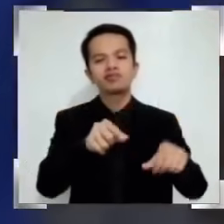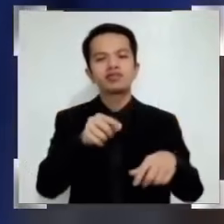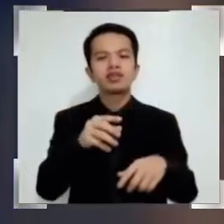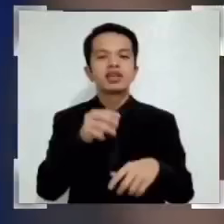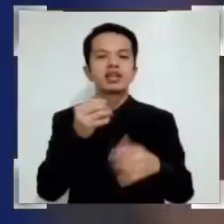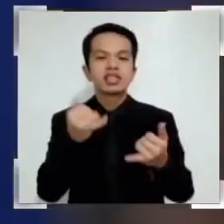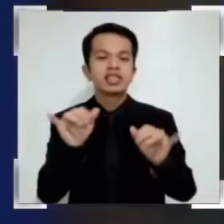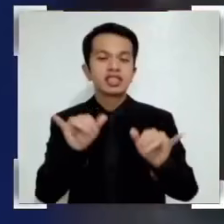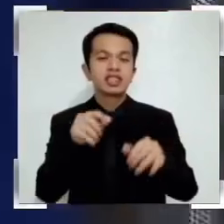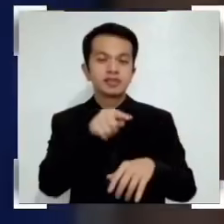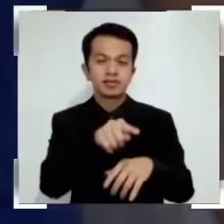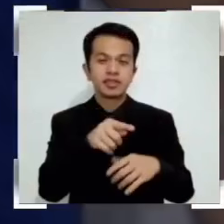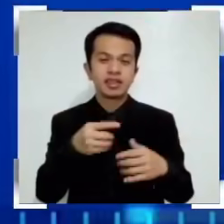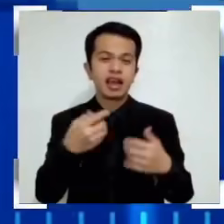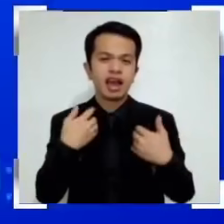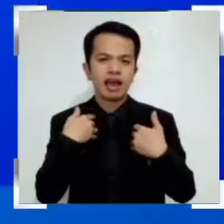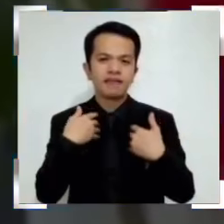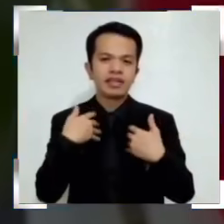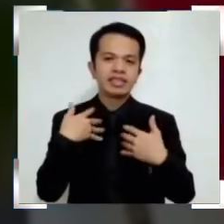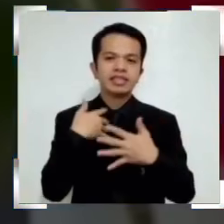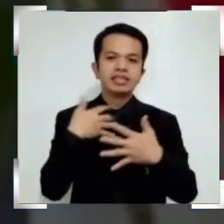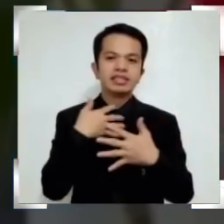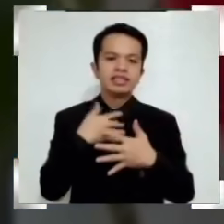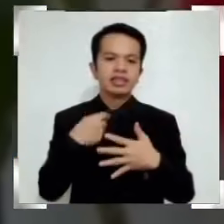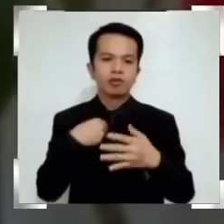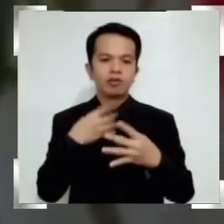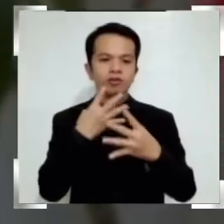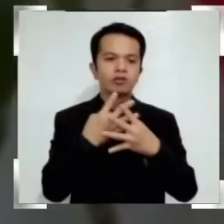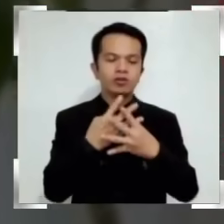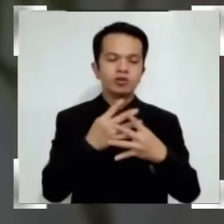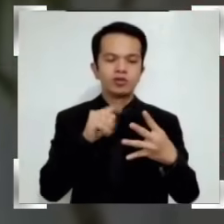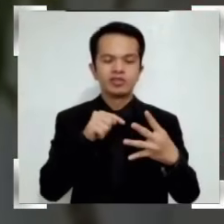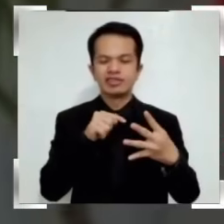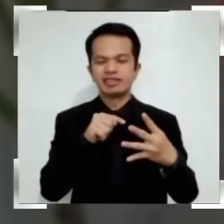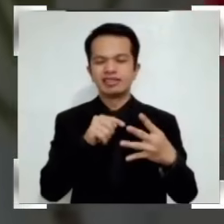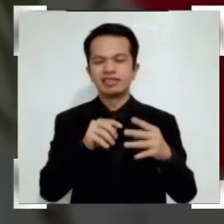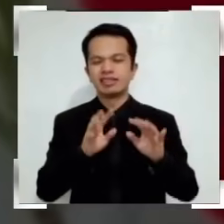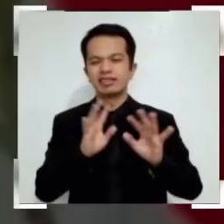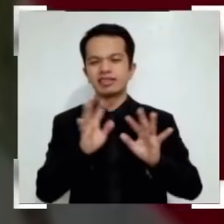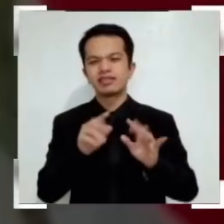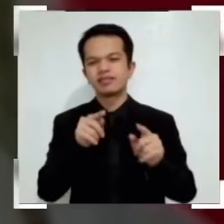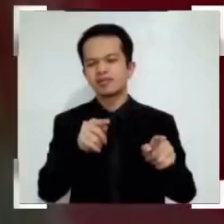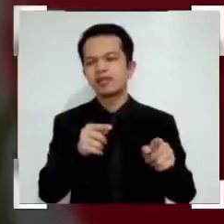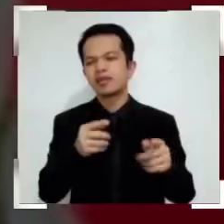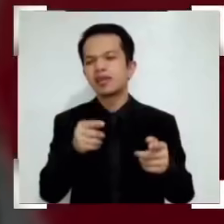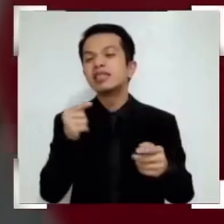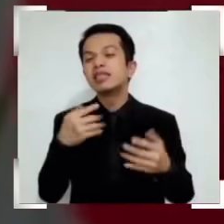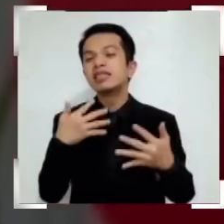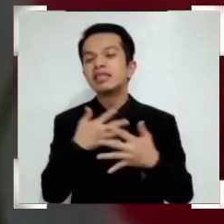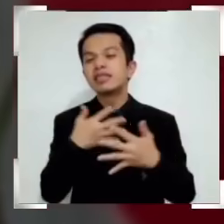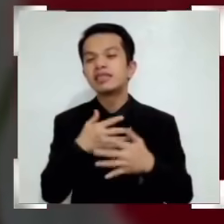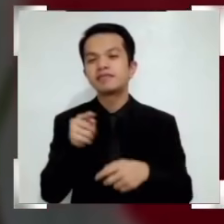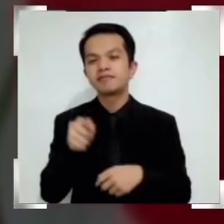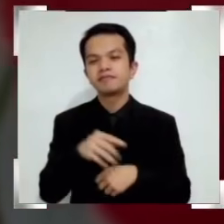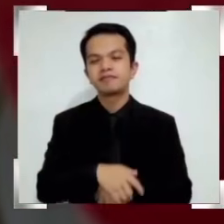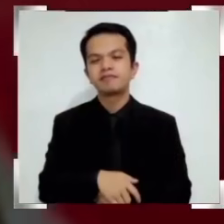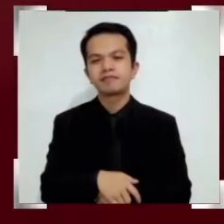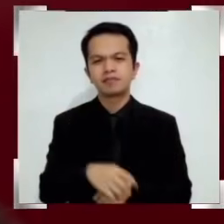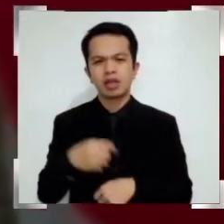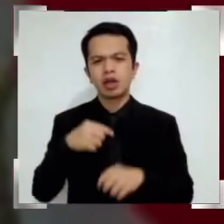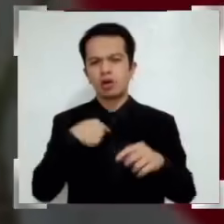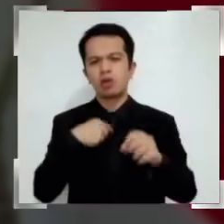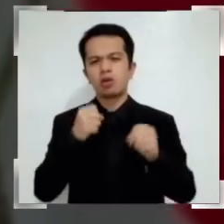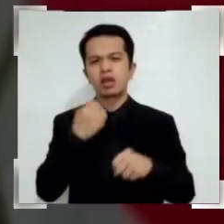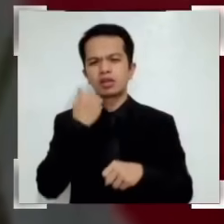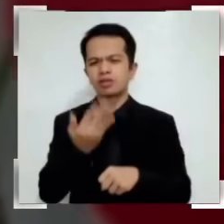kaya ayaw nang bumalik sa loob. Ayaw lang kung bumalik sa Bilibid kasi mamamakay ko nun eh. Bakit mo nasabing baka mamatay ka sa Bilibid?